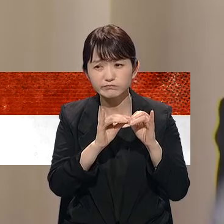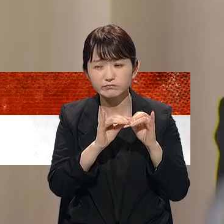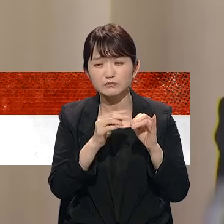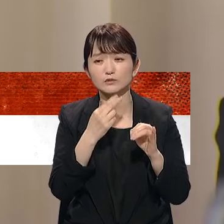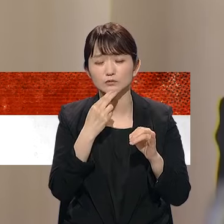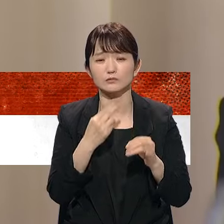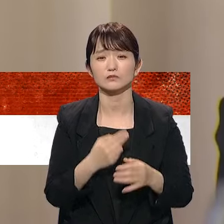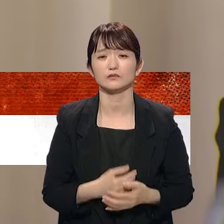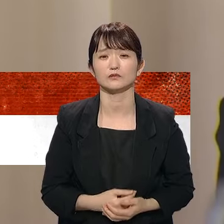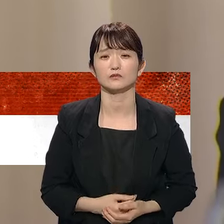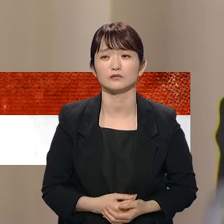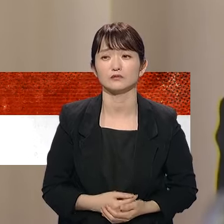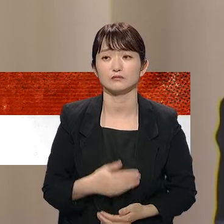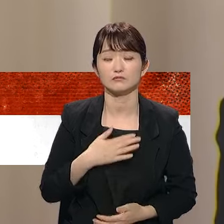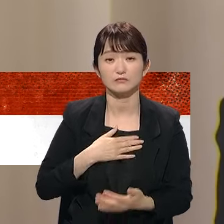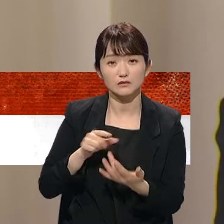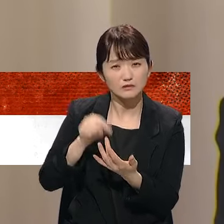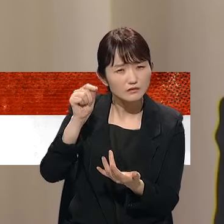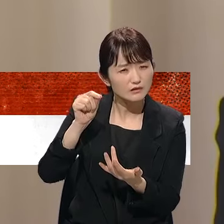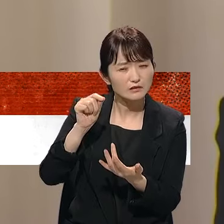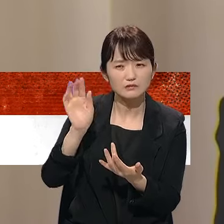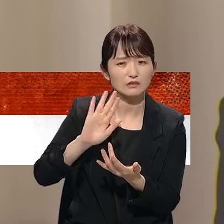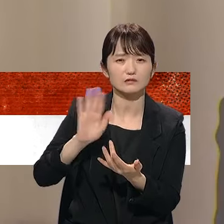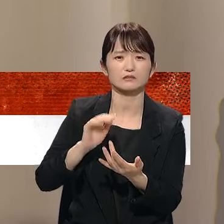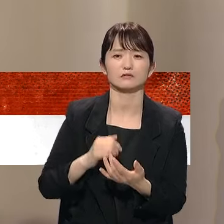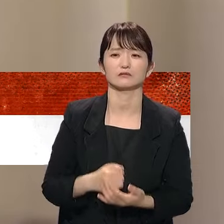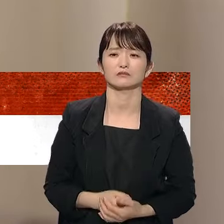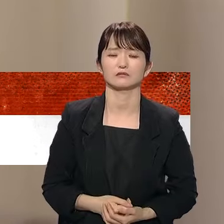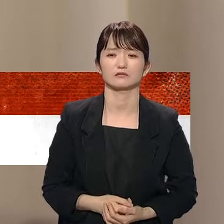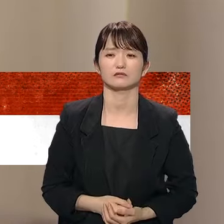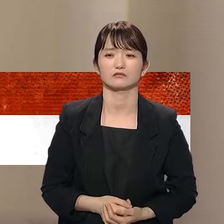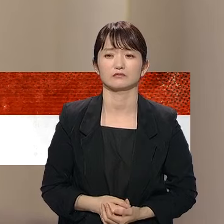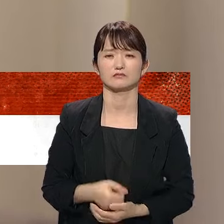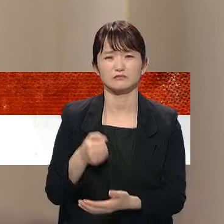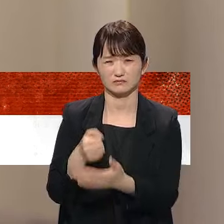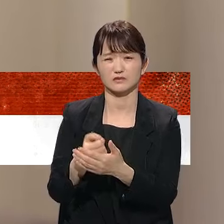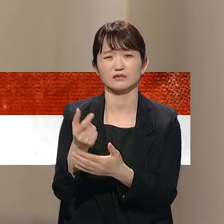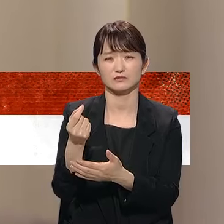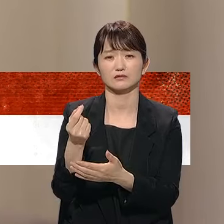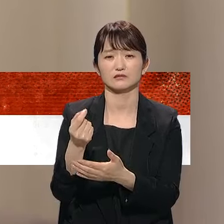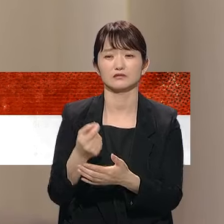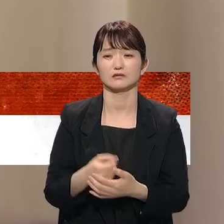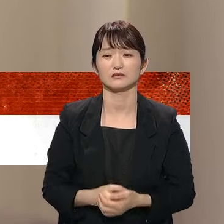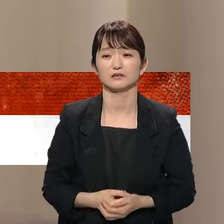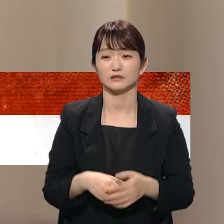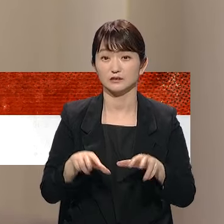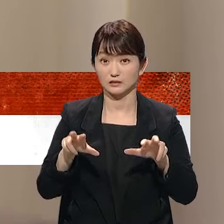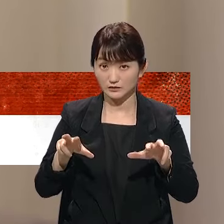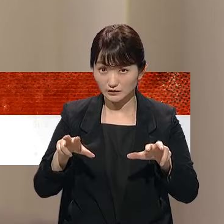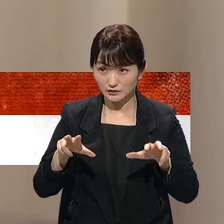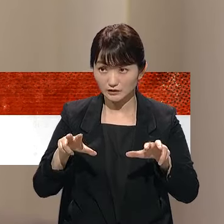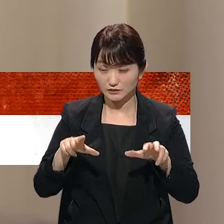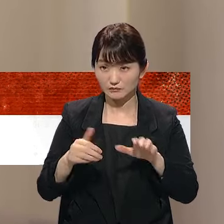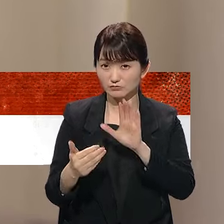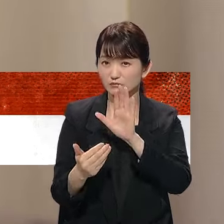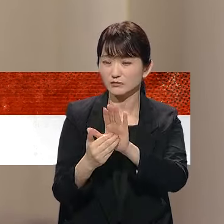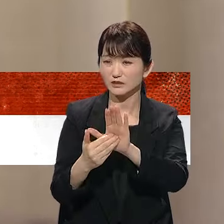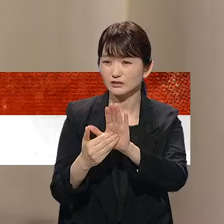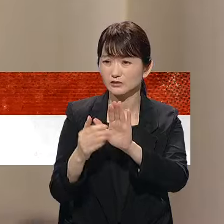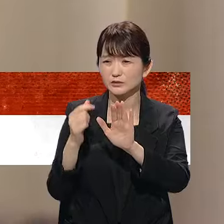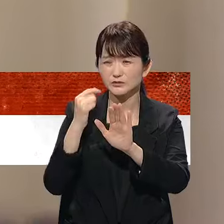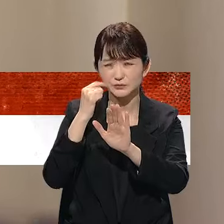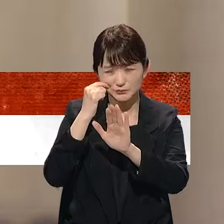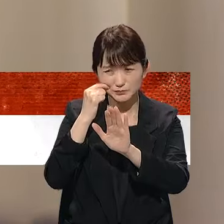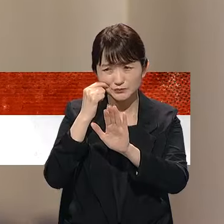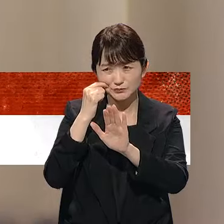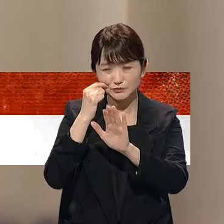없고 저의 선택 부분은 아니었던 거 같아요 이제 정해진 거 같아요 이제는 제가 더 이상 할 수 있는 부분이